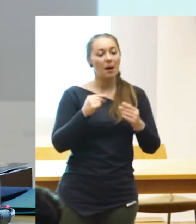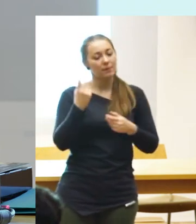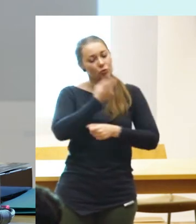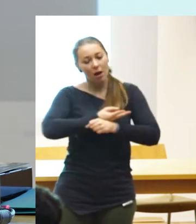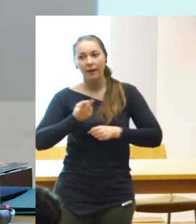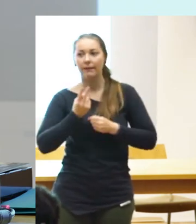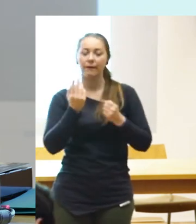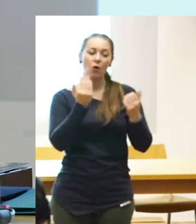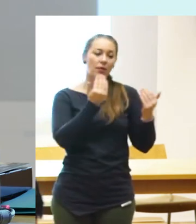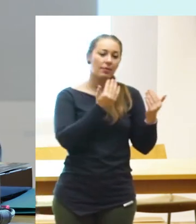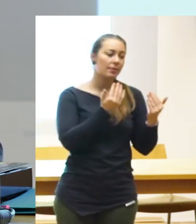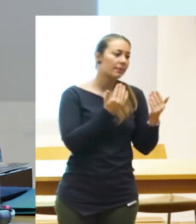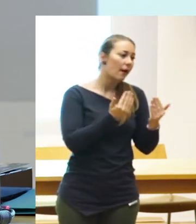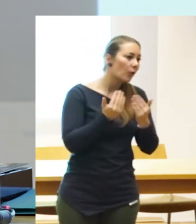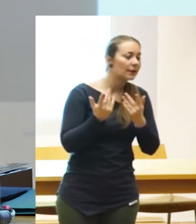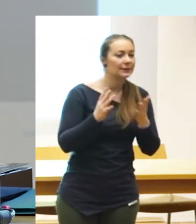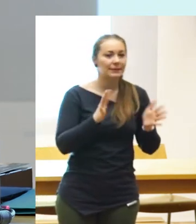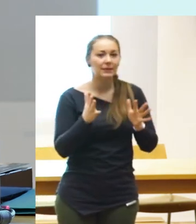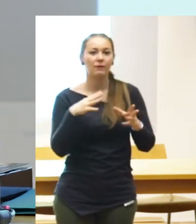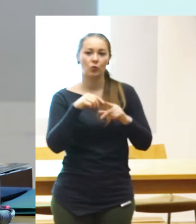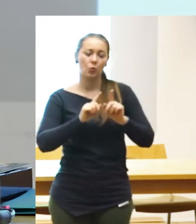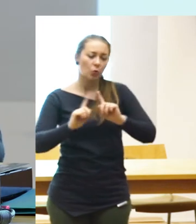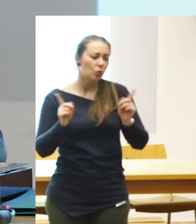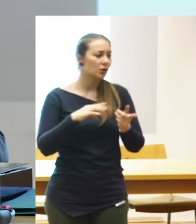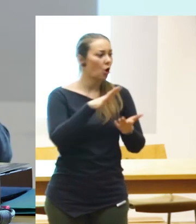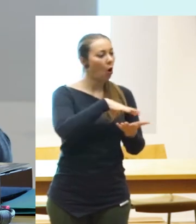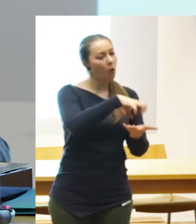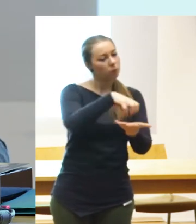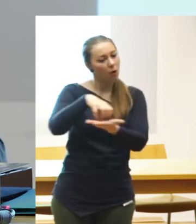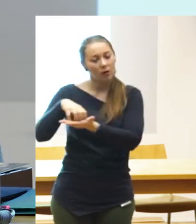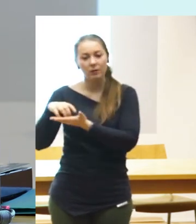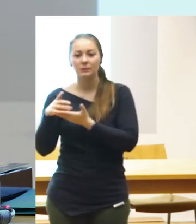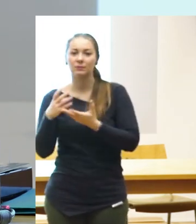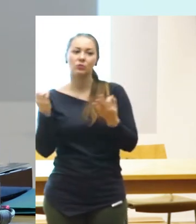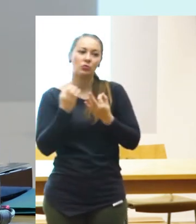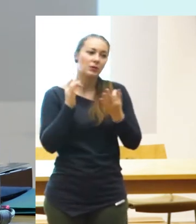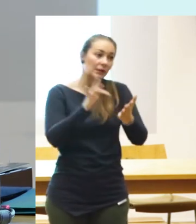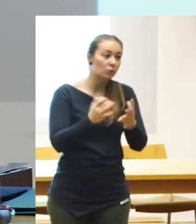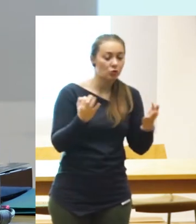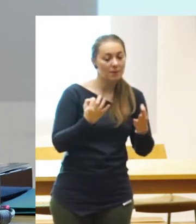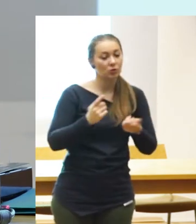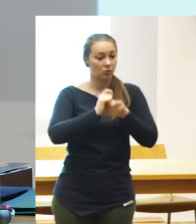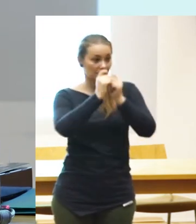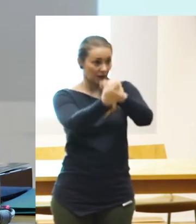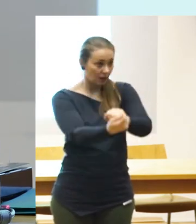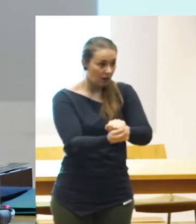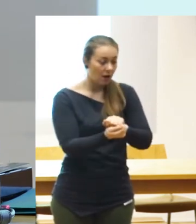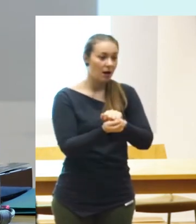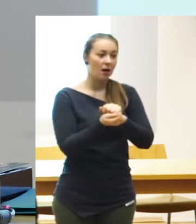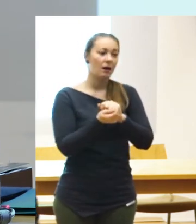samozřejmě jejich překlopení do toho funkčního a dlouhodobě udržitelného rámce není